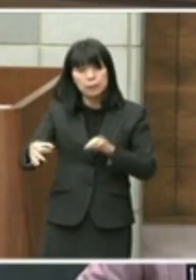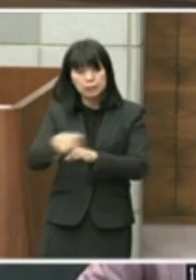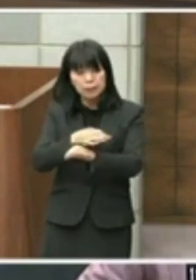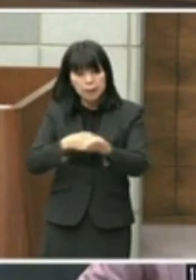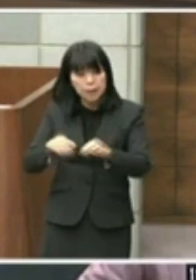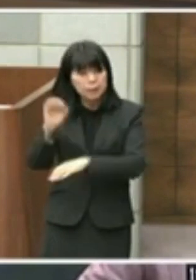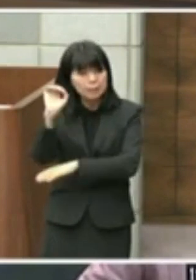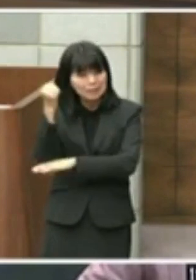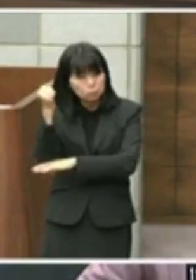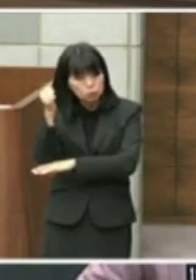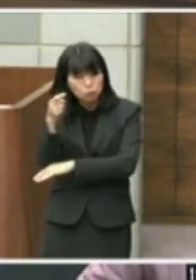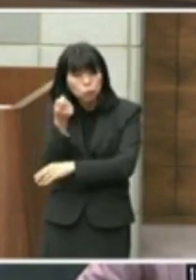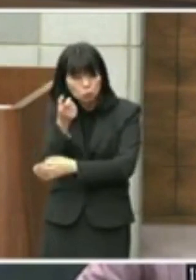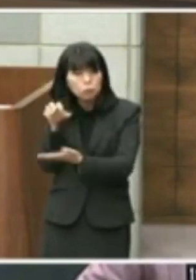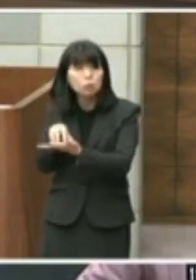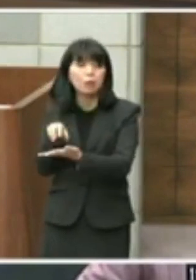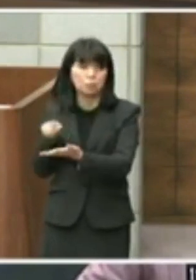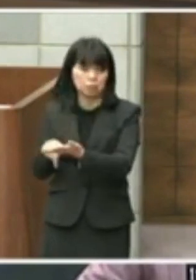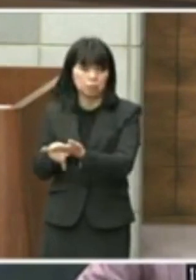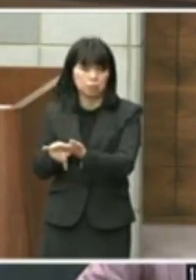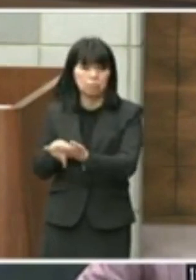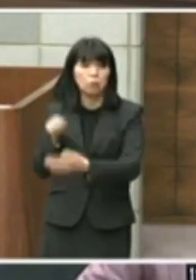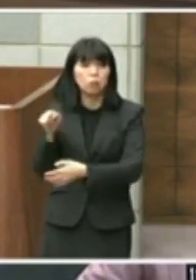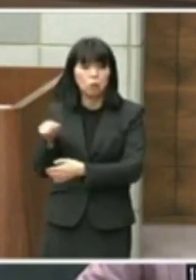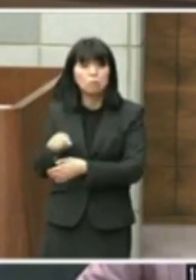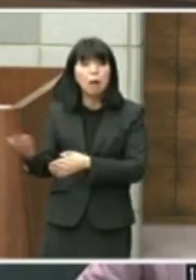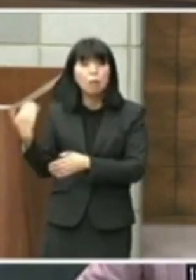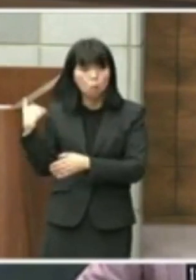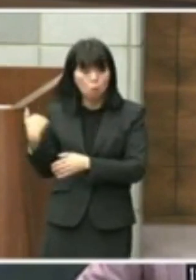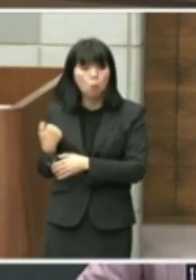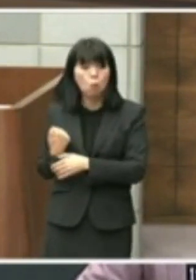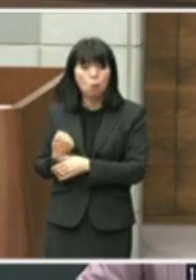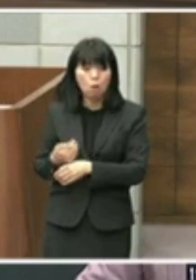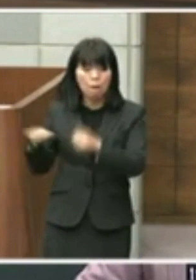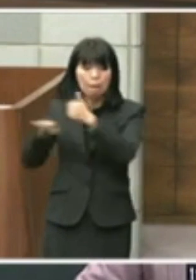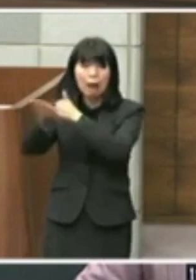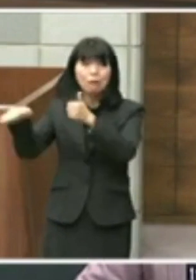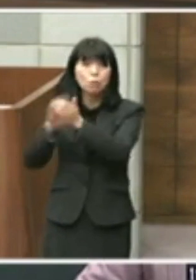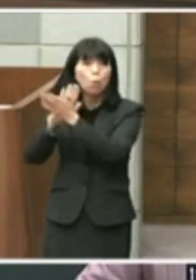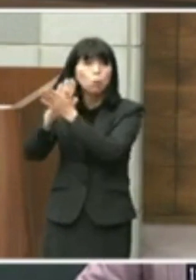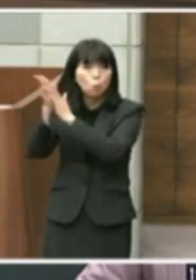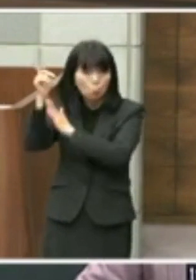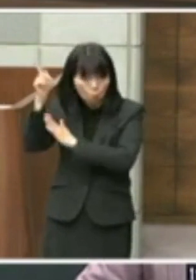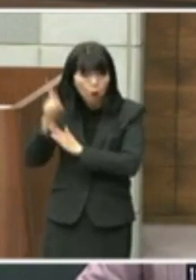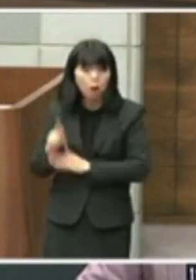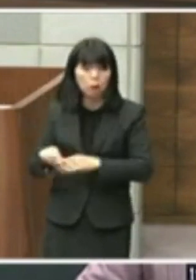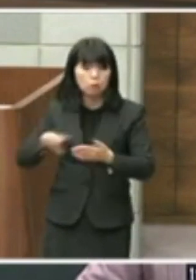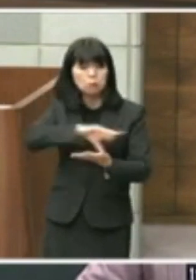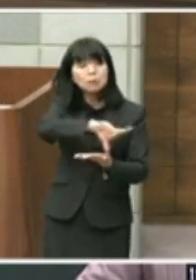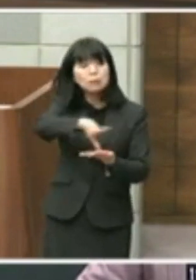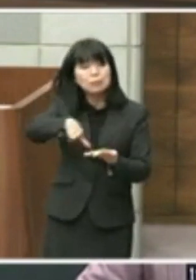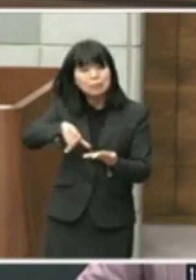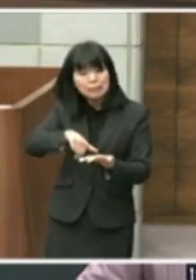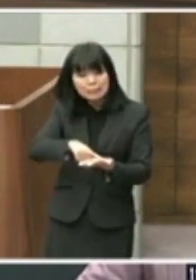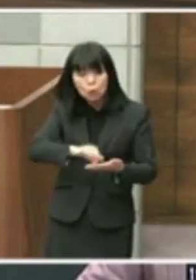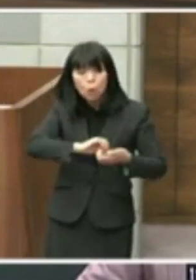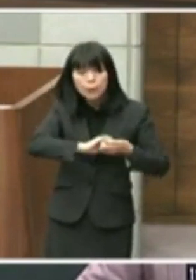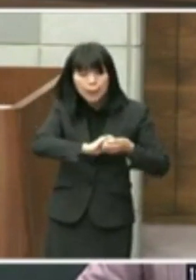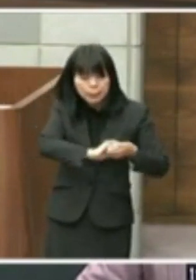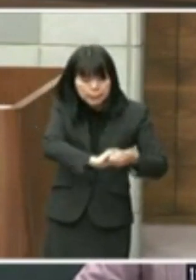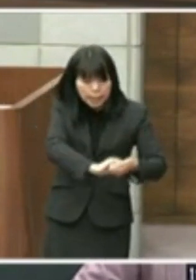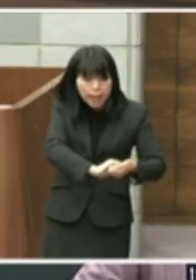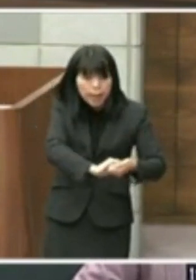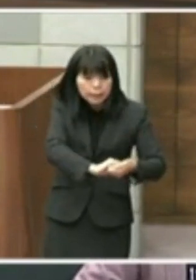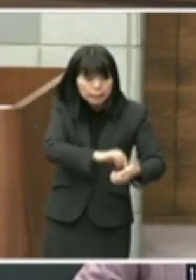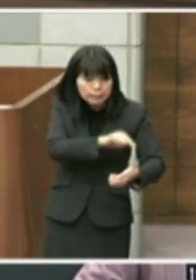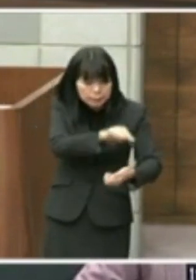載されたんですけれども、これまでも実は環境省は地域を限定して血液